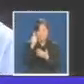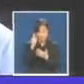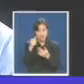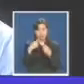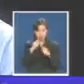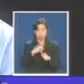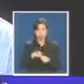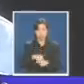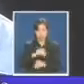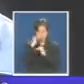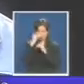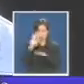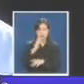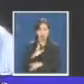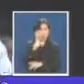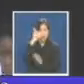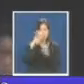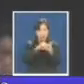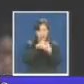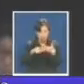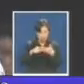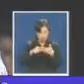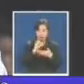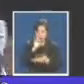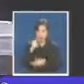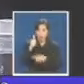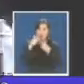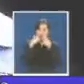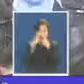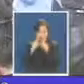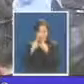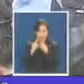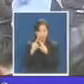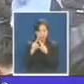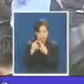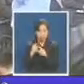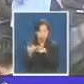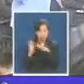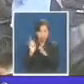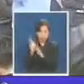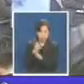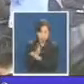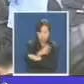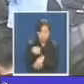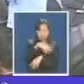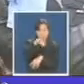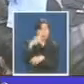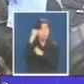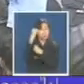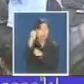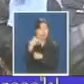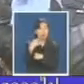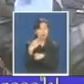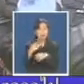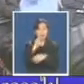นดวันเลือกตั้งแต่ต้องไม่ใช่ในลักษณะที่บอกว่าต่อไปนี้ถ้ามีคนจำนวนมากมาบอกให้ยุบสภาก็ต้องยุบสภาทันที